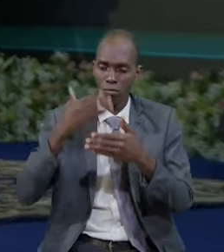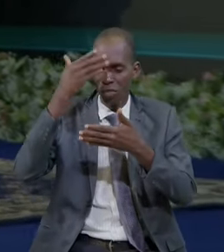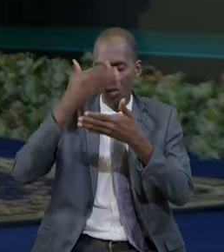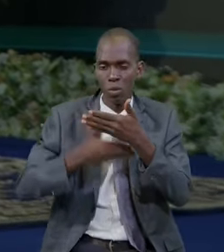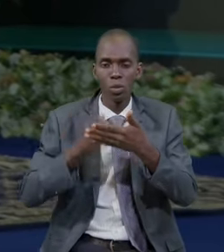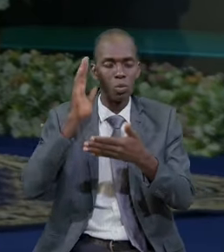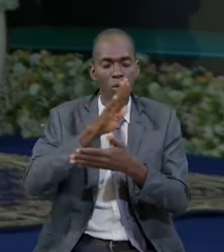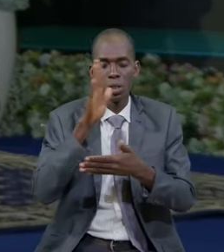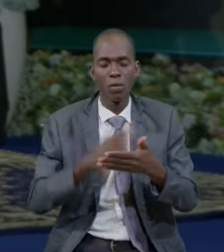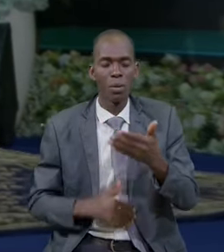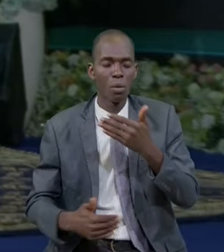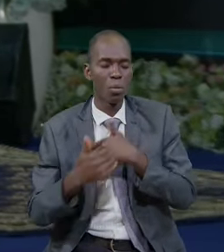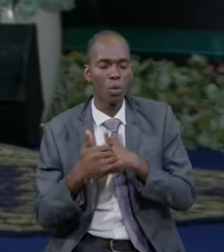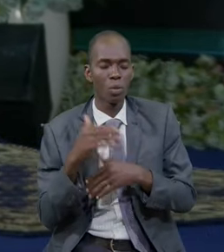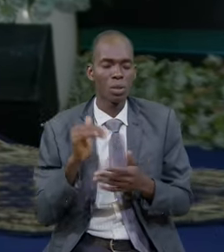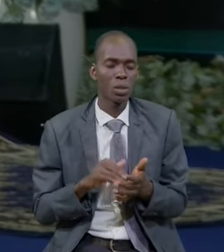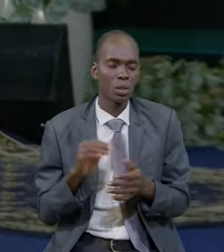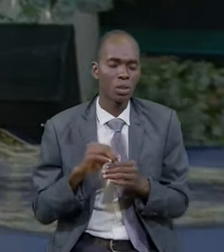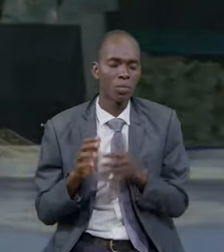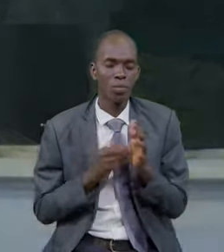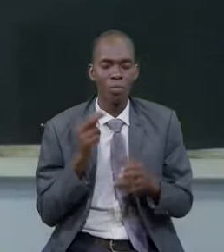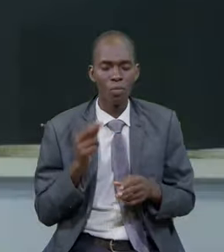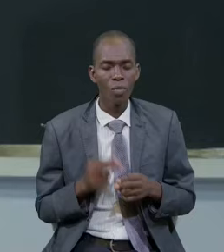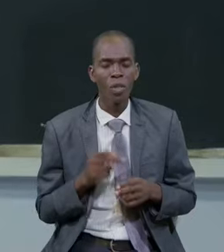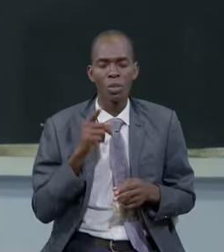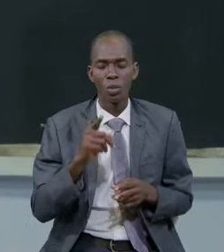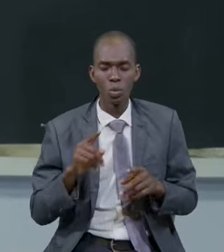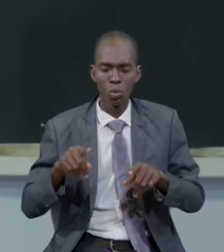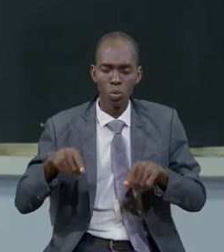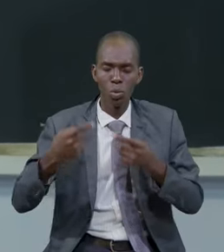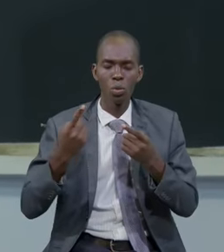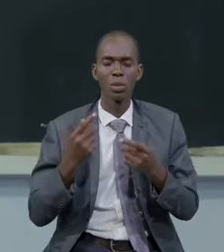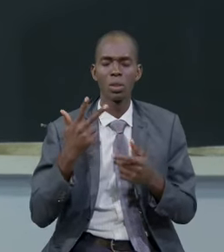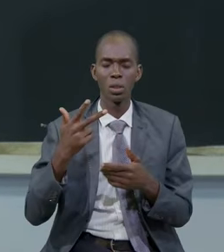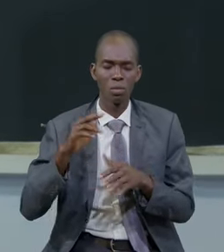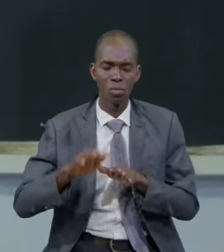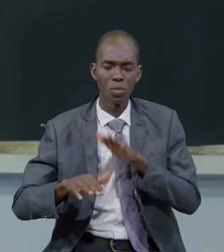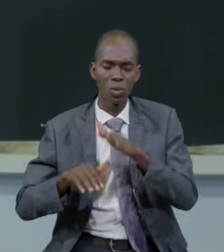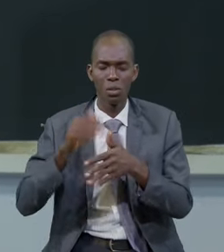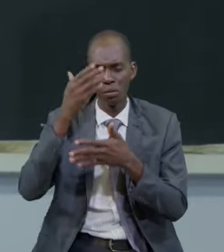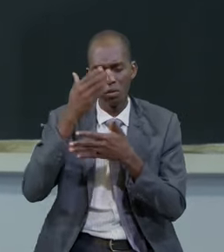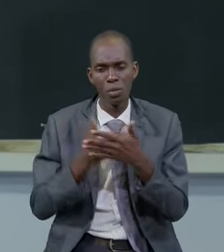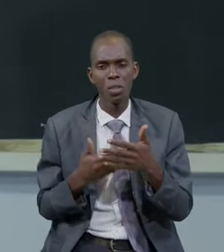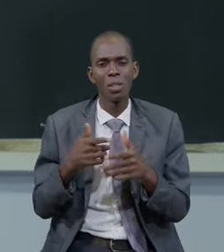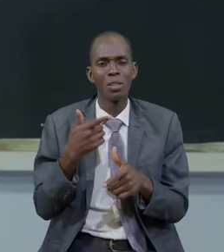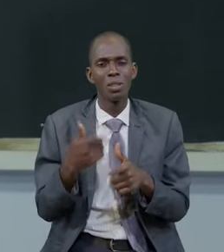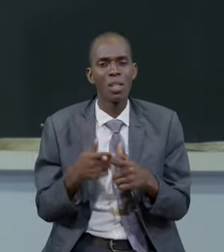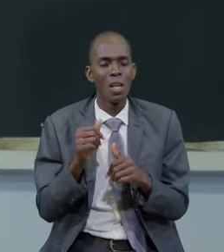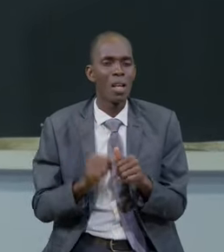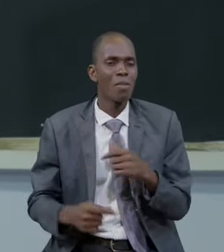avant, plus jamais de pas en arrière. Chaque jour sera un jour de